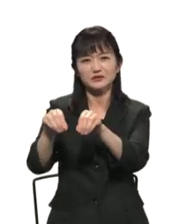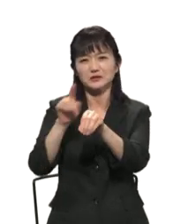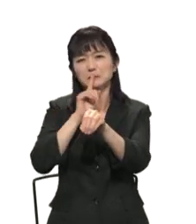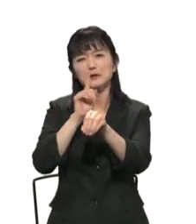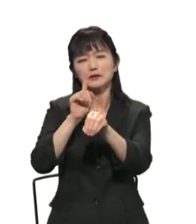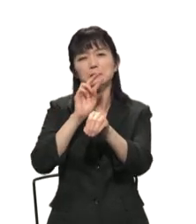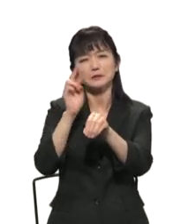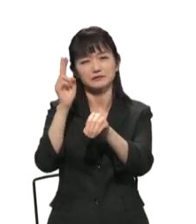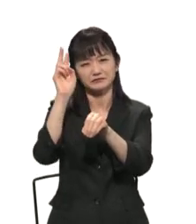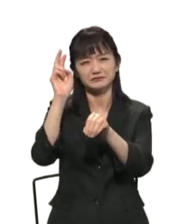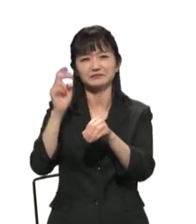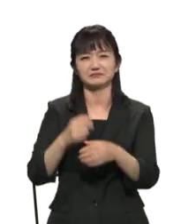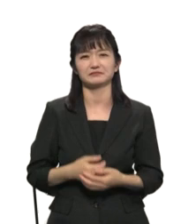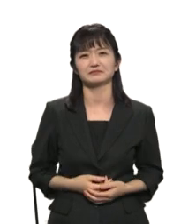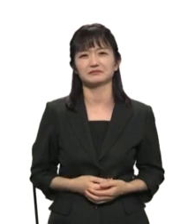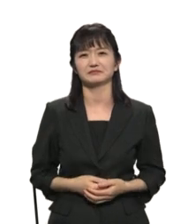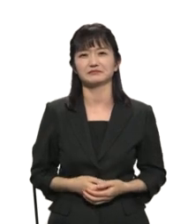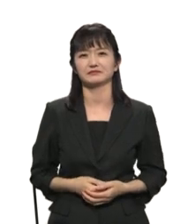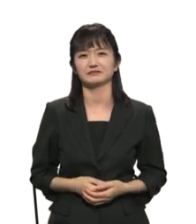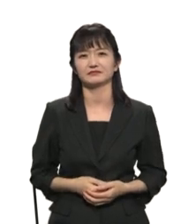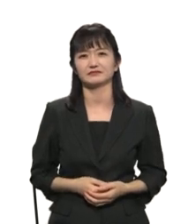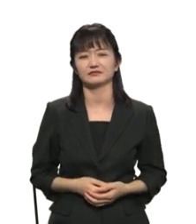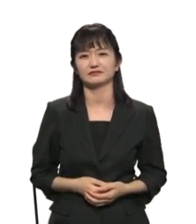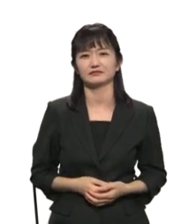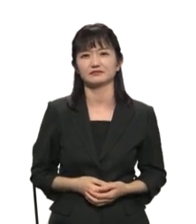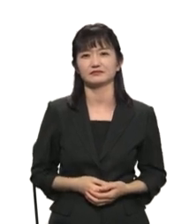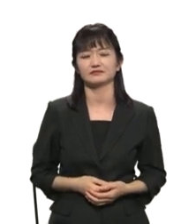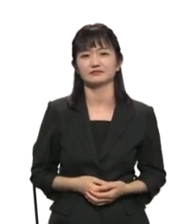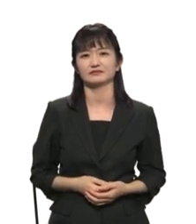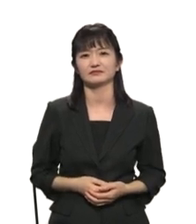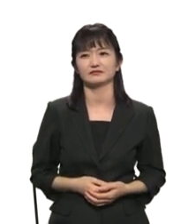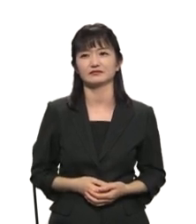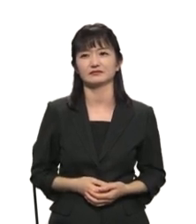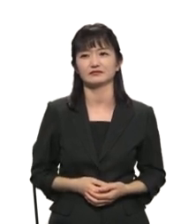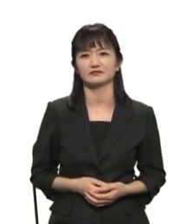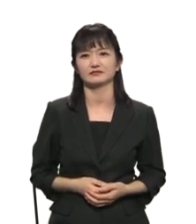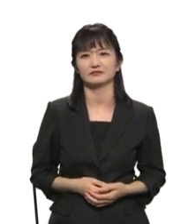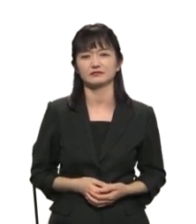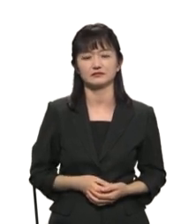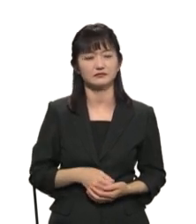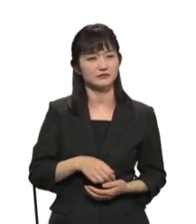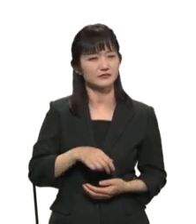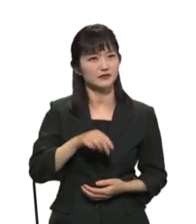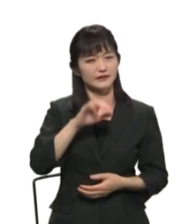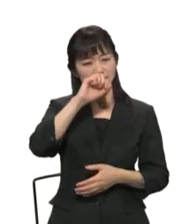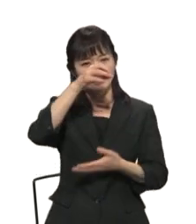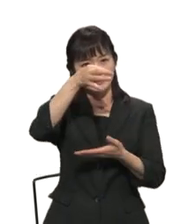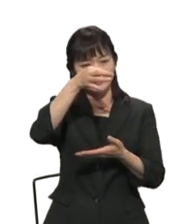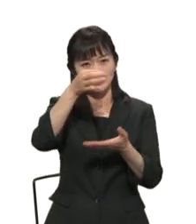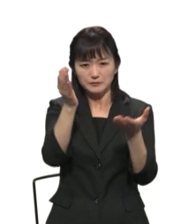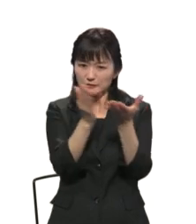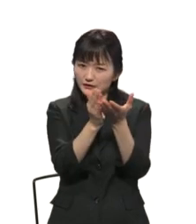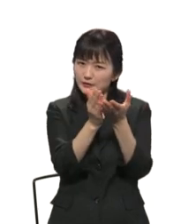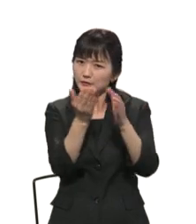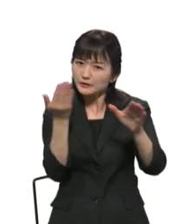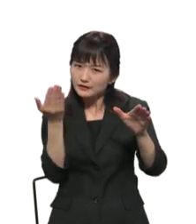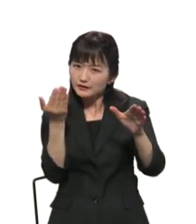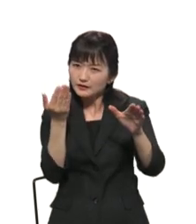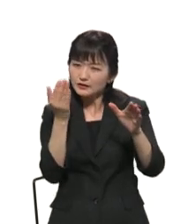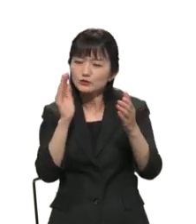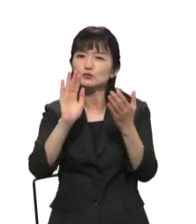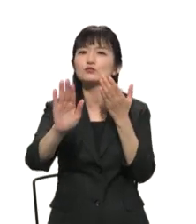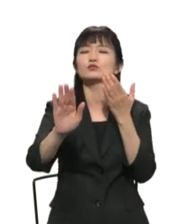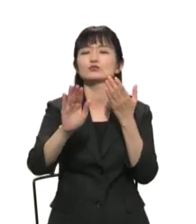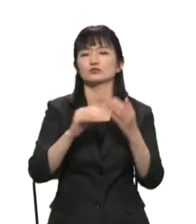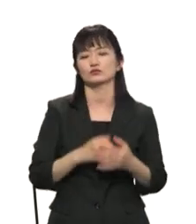있는데요 아무래도 이게 어쨌든 그 예타 후에 원한이 변경된 노선이 김건희